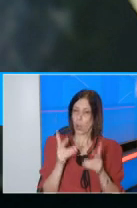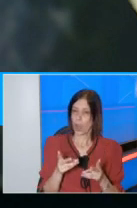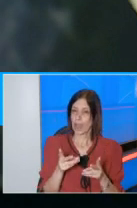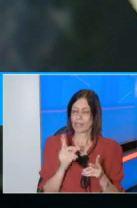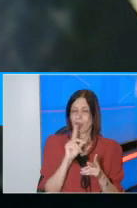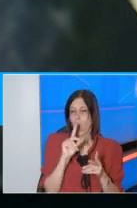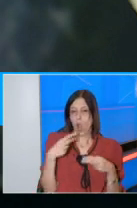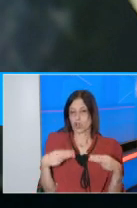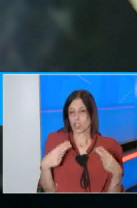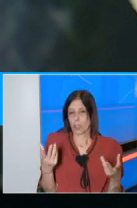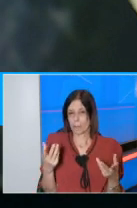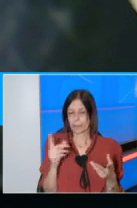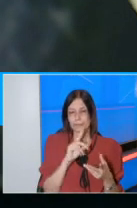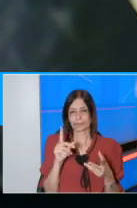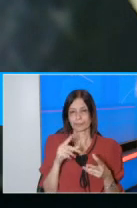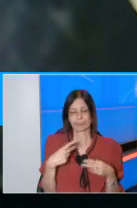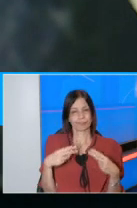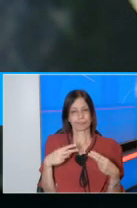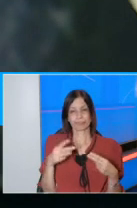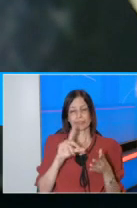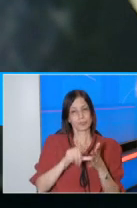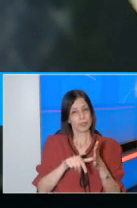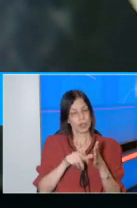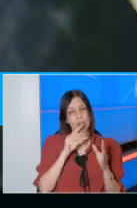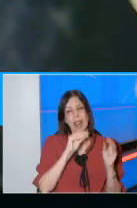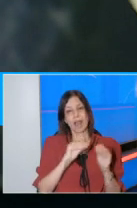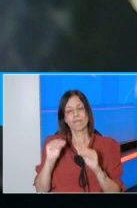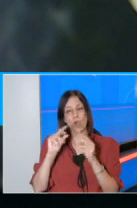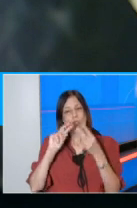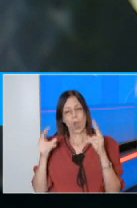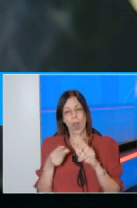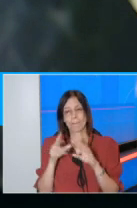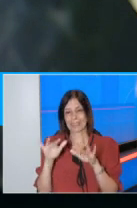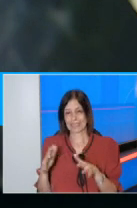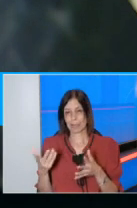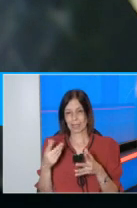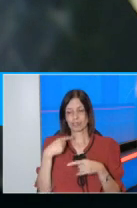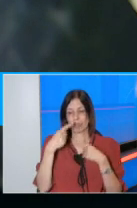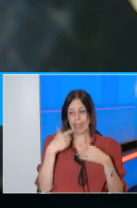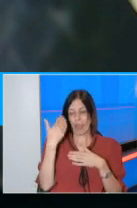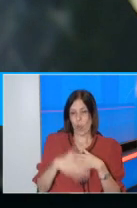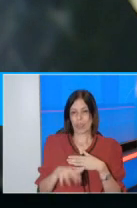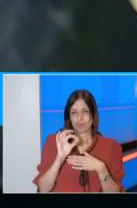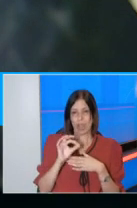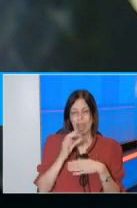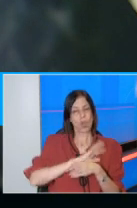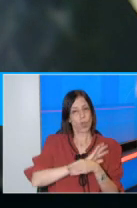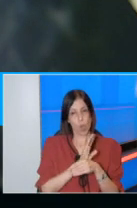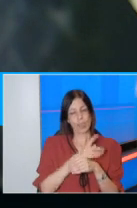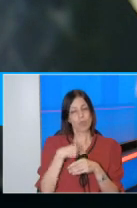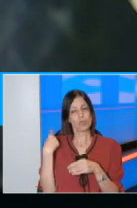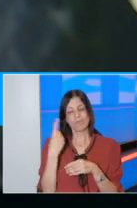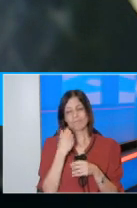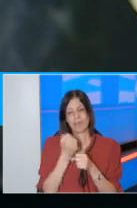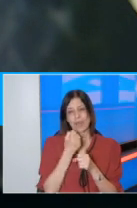לא חוששים ולא נרתעים מטכנולוגיה, לעבור לעולם הסייבר. השנה האחרונה, שנת הקורונה, גרמה לכולנו